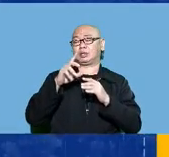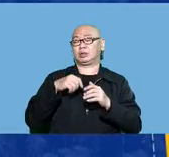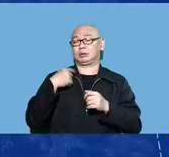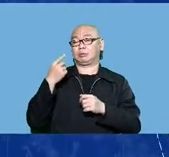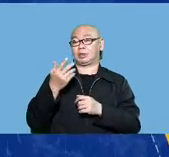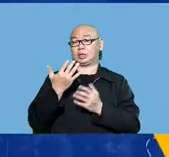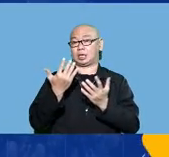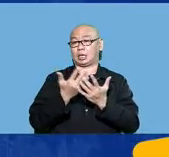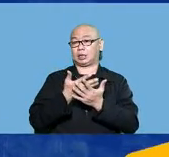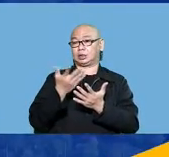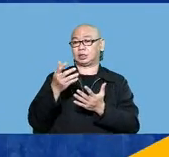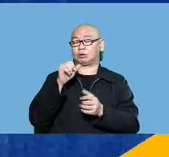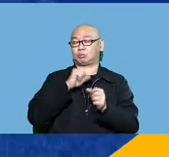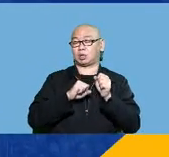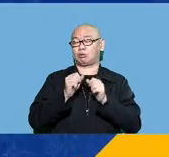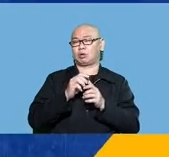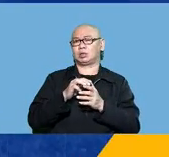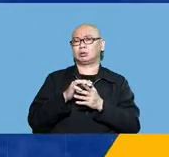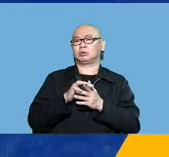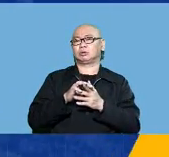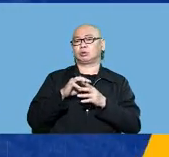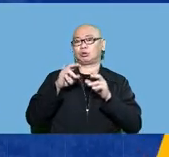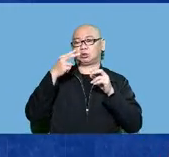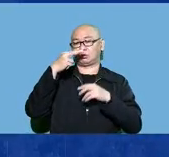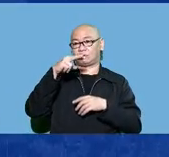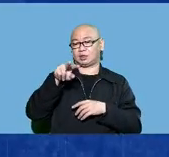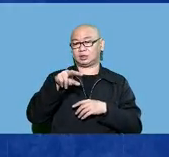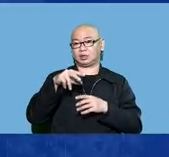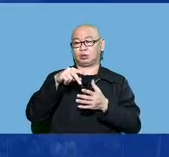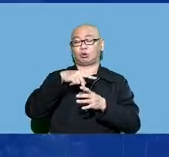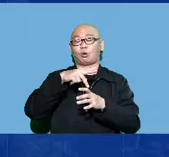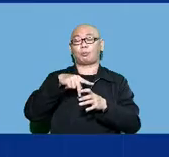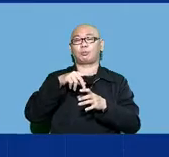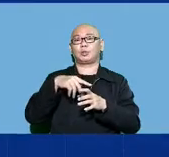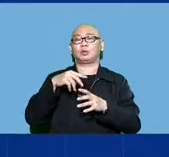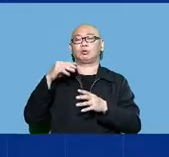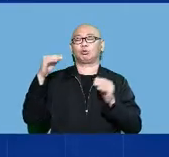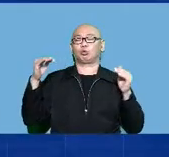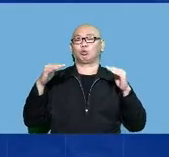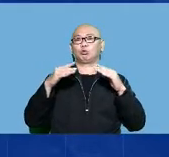melakukan tahapan konservasi kopi di Gunung Ungaran.